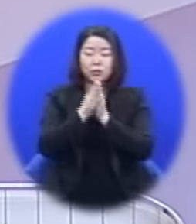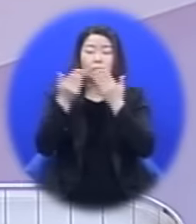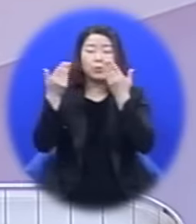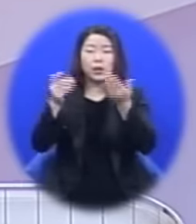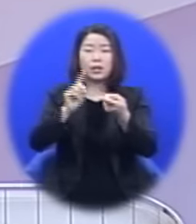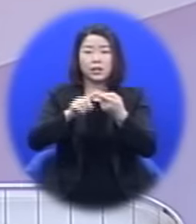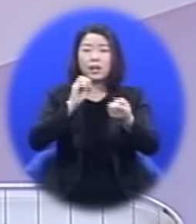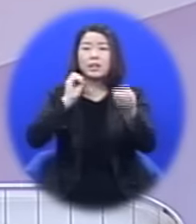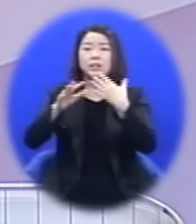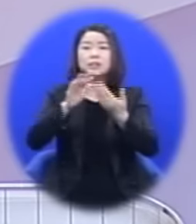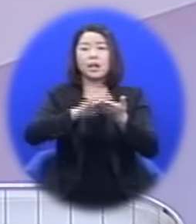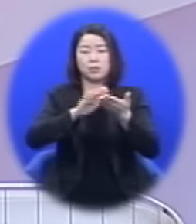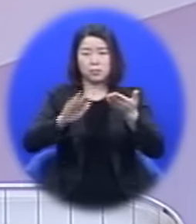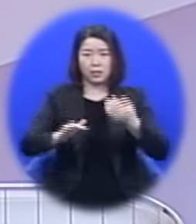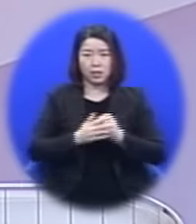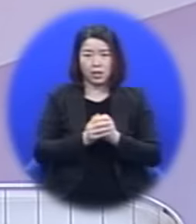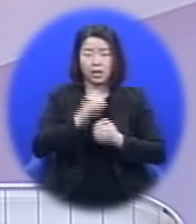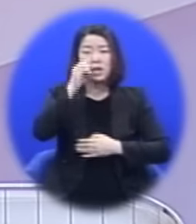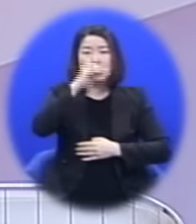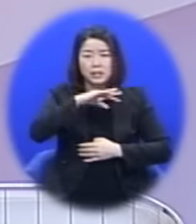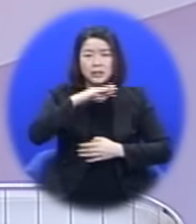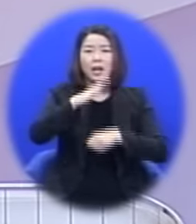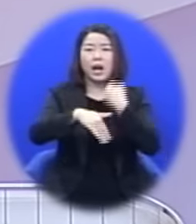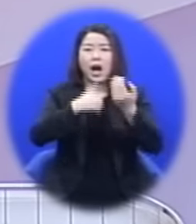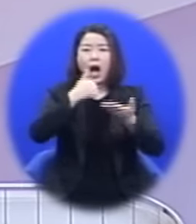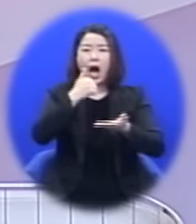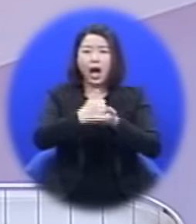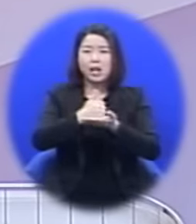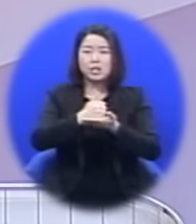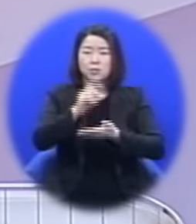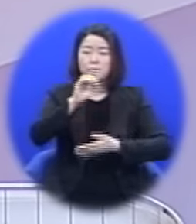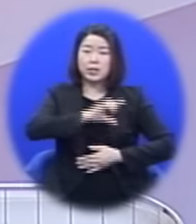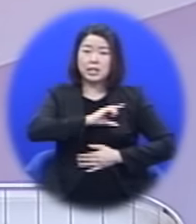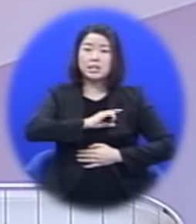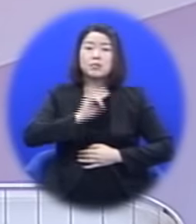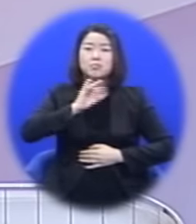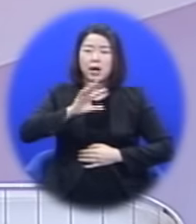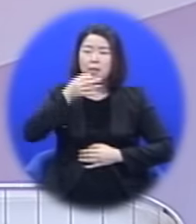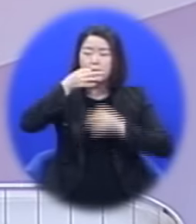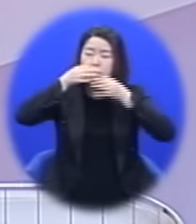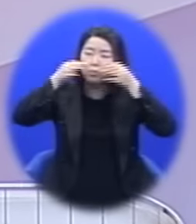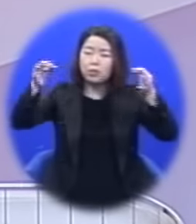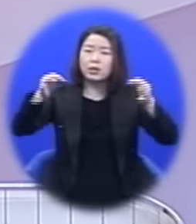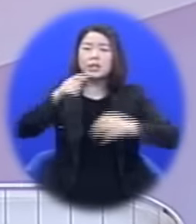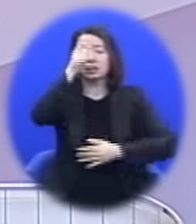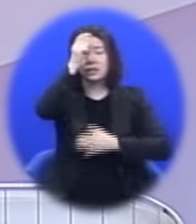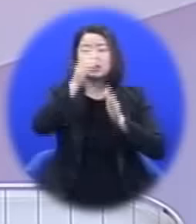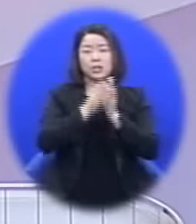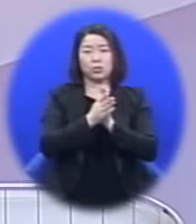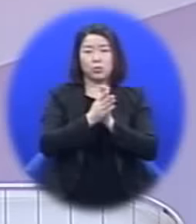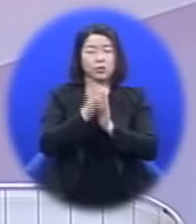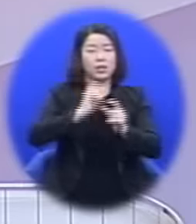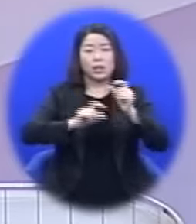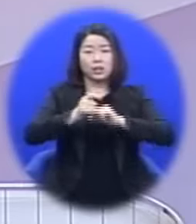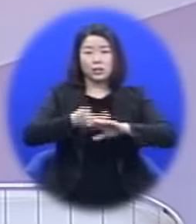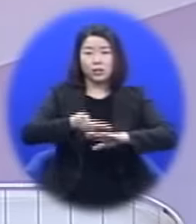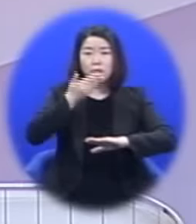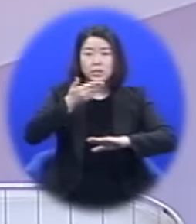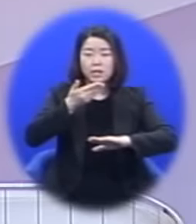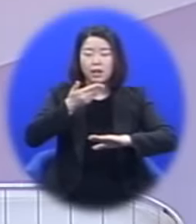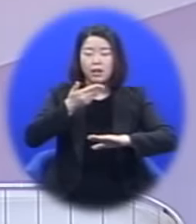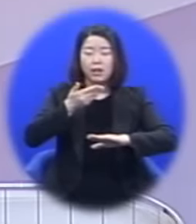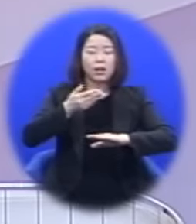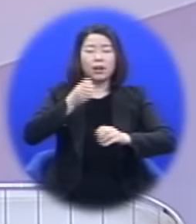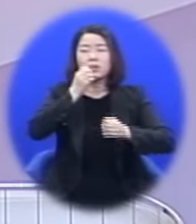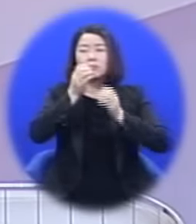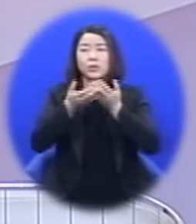여러분, 그냥 외마디로 하나님만 이름을 불렀던 거 하나밖에 없는 그 기도, 무슨 더 이상의 기도를 담을 수도